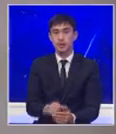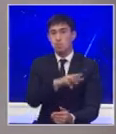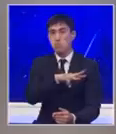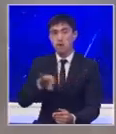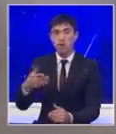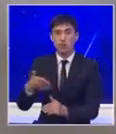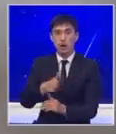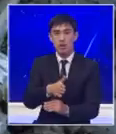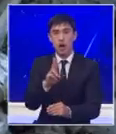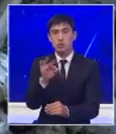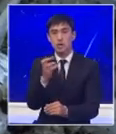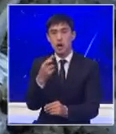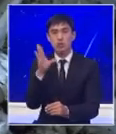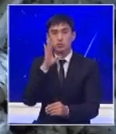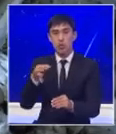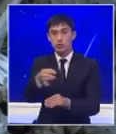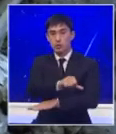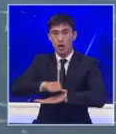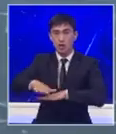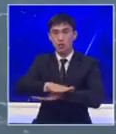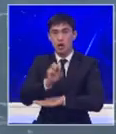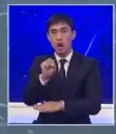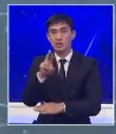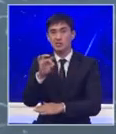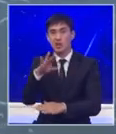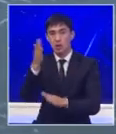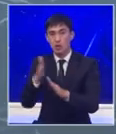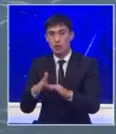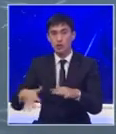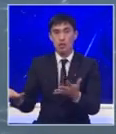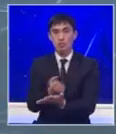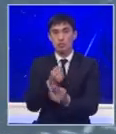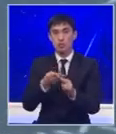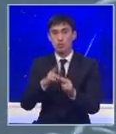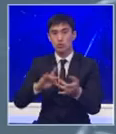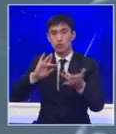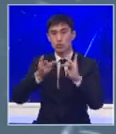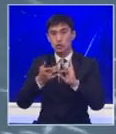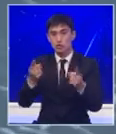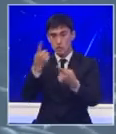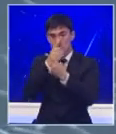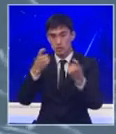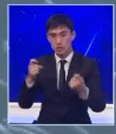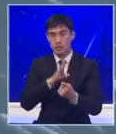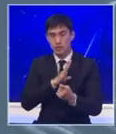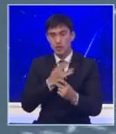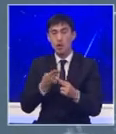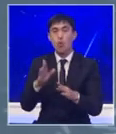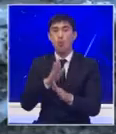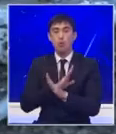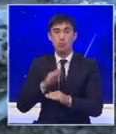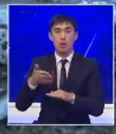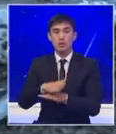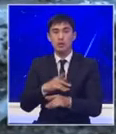Миллиондаған шабақ Қапшағай су қоймасы жағалауындағы Арыстан тау етегінен табылды. Бұл туралы әлеуметтік желіде жарияланған. Өлген